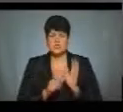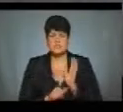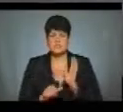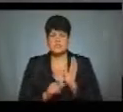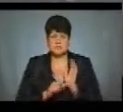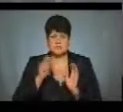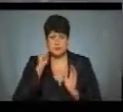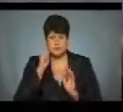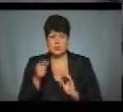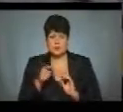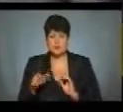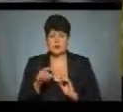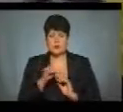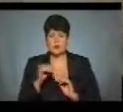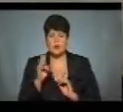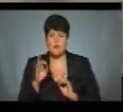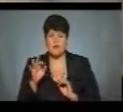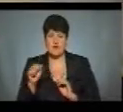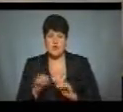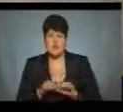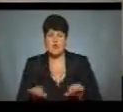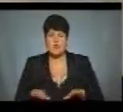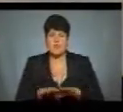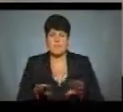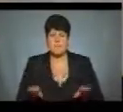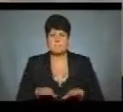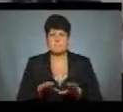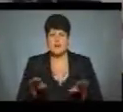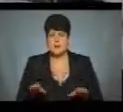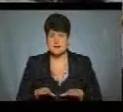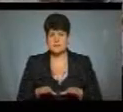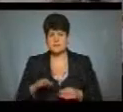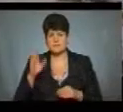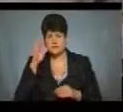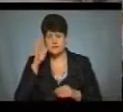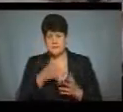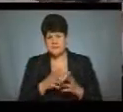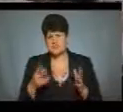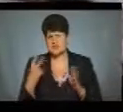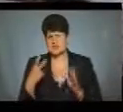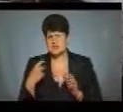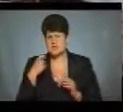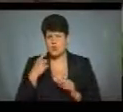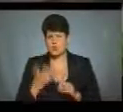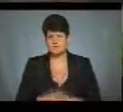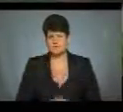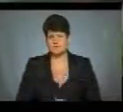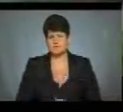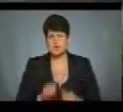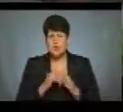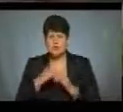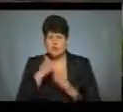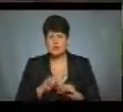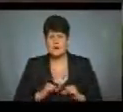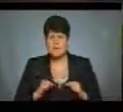Шістдесятишестирічний тернополянин Юрій Ковальков купається у відкритому басейні в парку Топільча більше 20 років. Кожного року